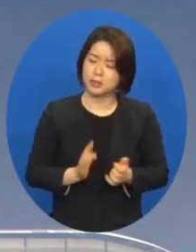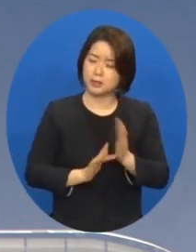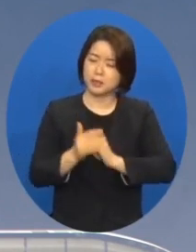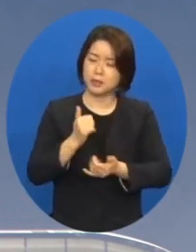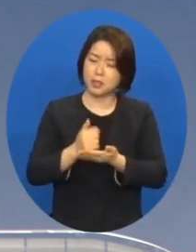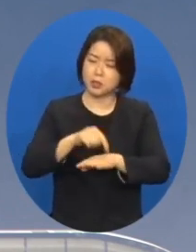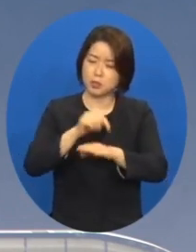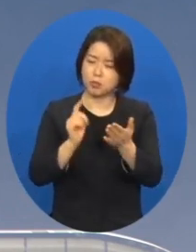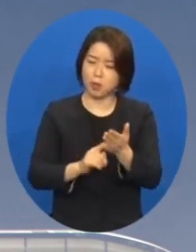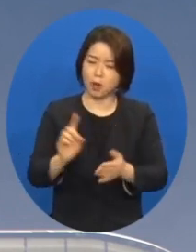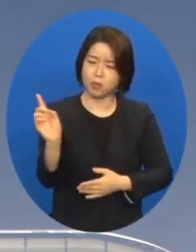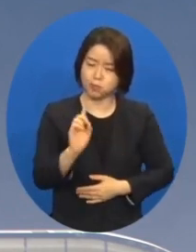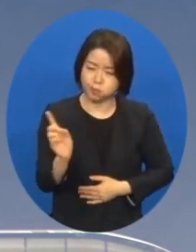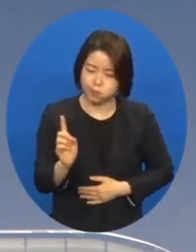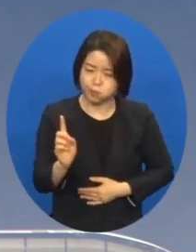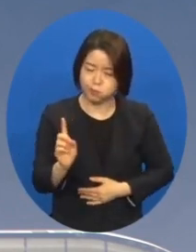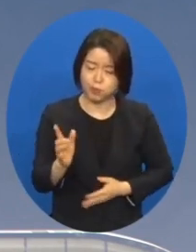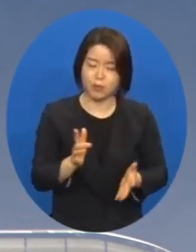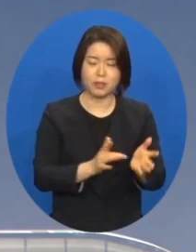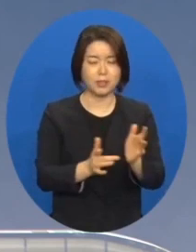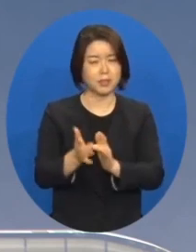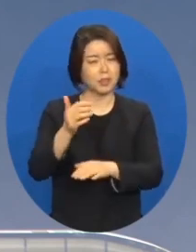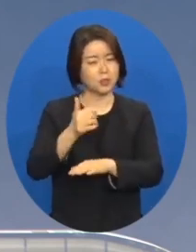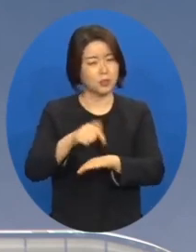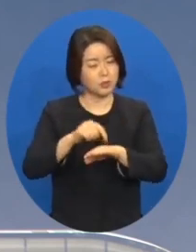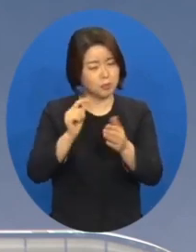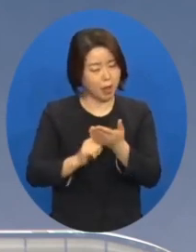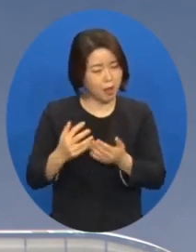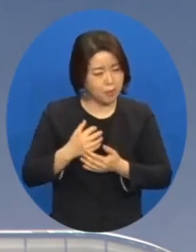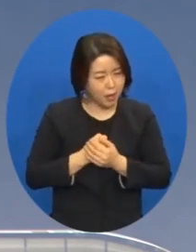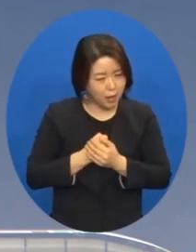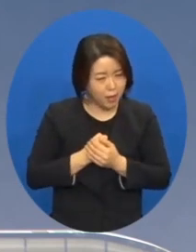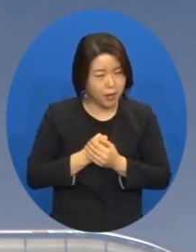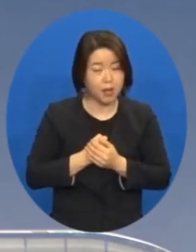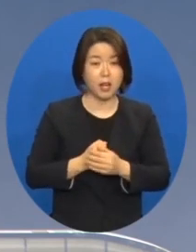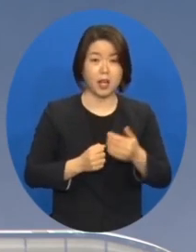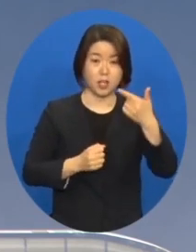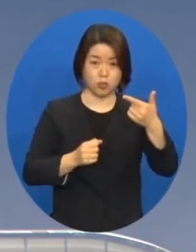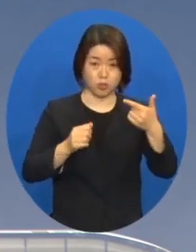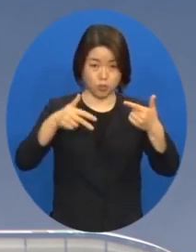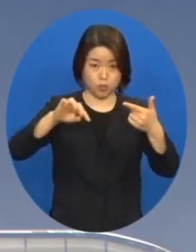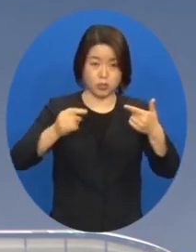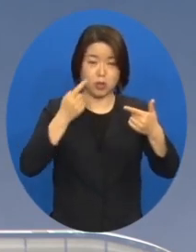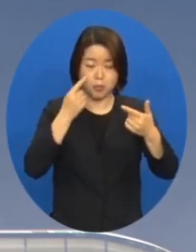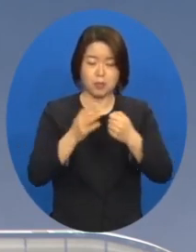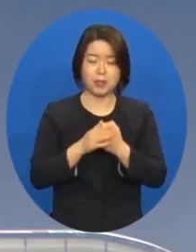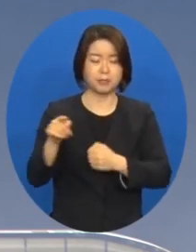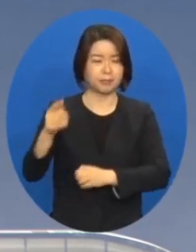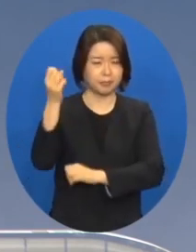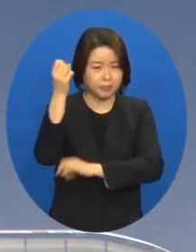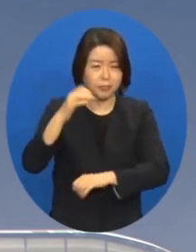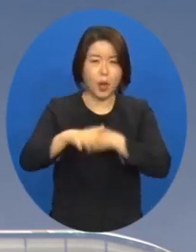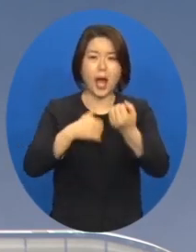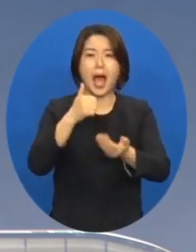마음이 어떤 것이길래 예수님의 마음을 품으라고 한 것일까요? 6절부터 보면 그는 근본 하나님의